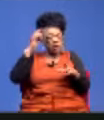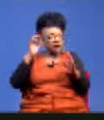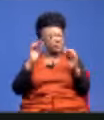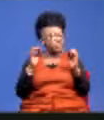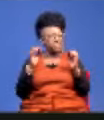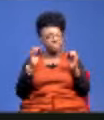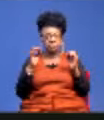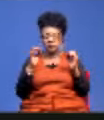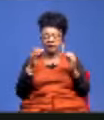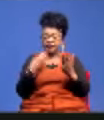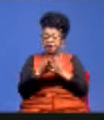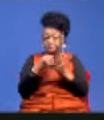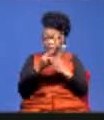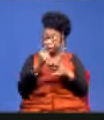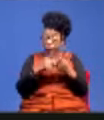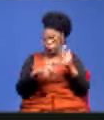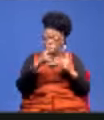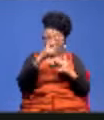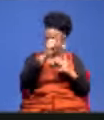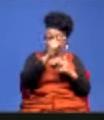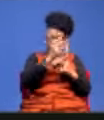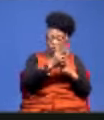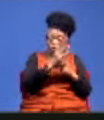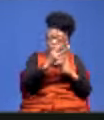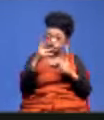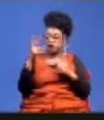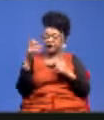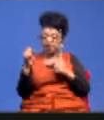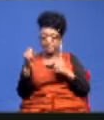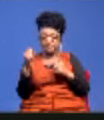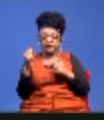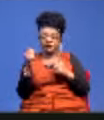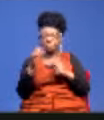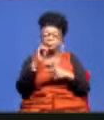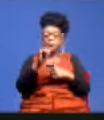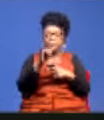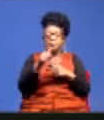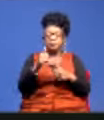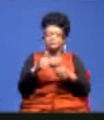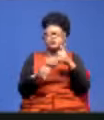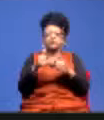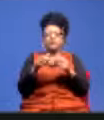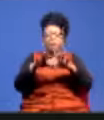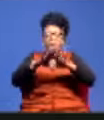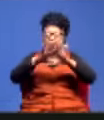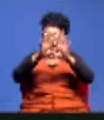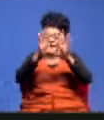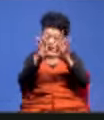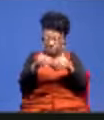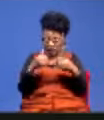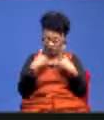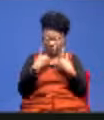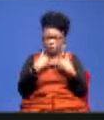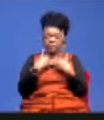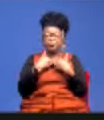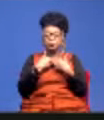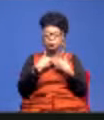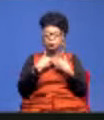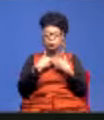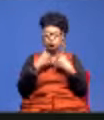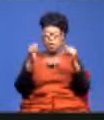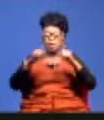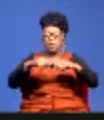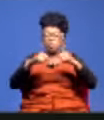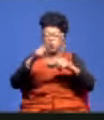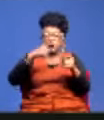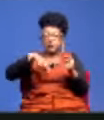year 2024-2025, we have ring-fenced each budget for human resource to enable us to